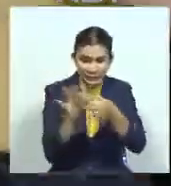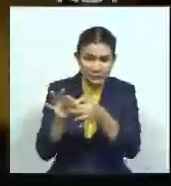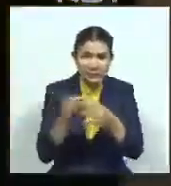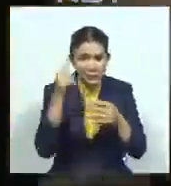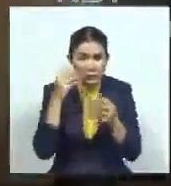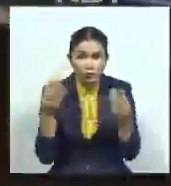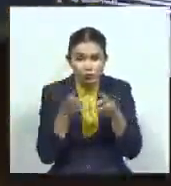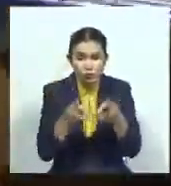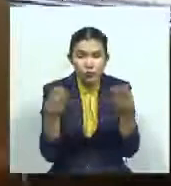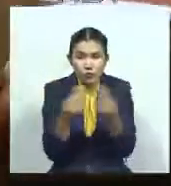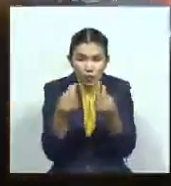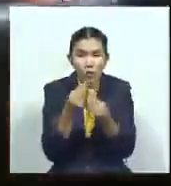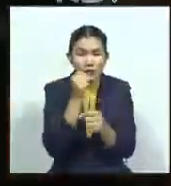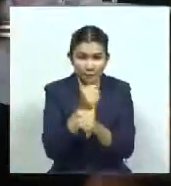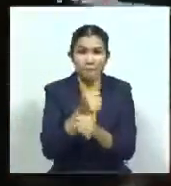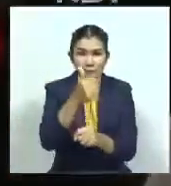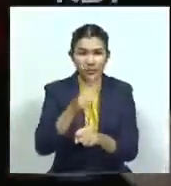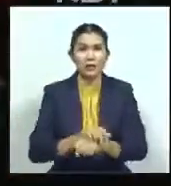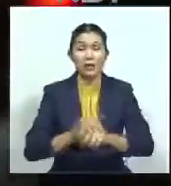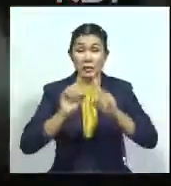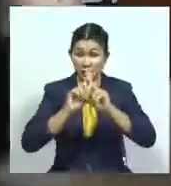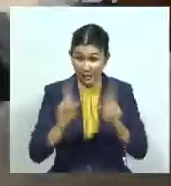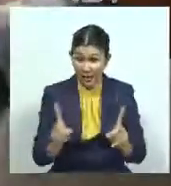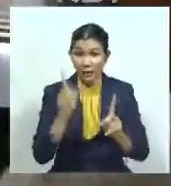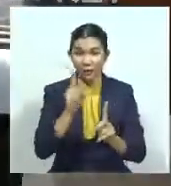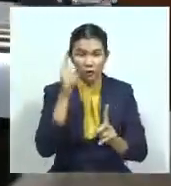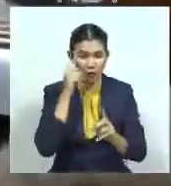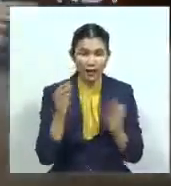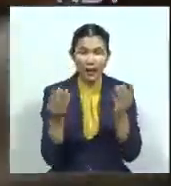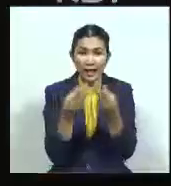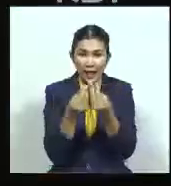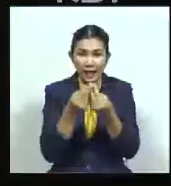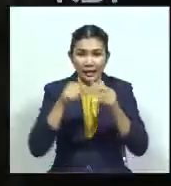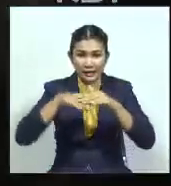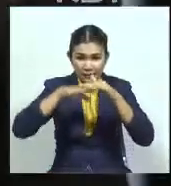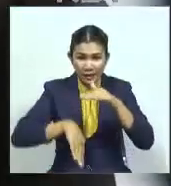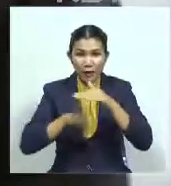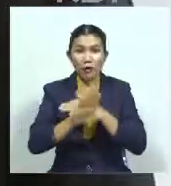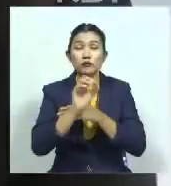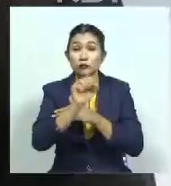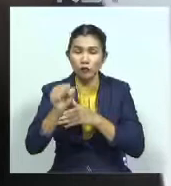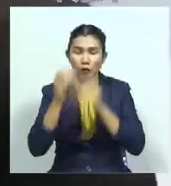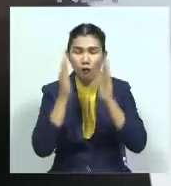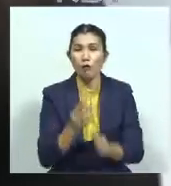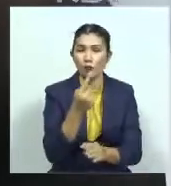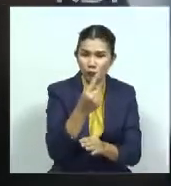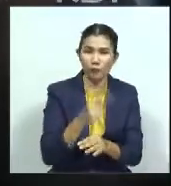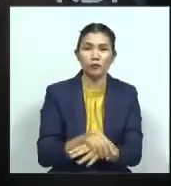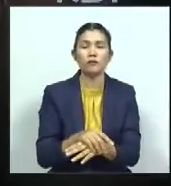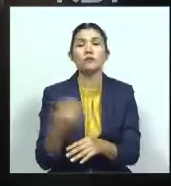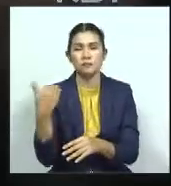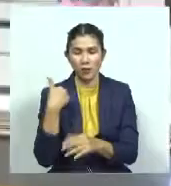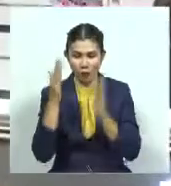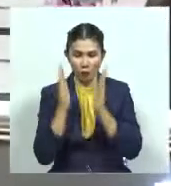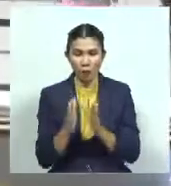คำนวณส.ส.บัญชีรายชื่อได้แต่ต้องใช้หลักเกณฑ์คะแนนขั้นต่ำส.ส.1คนนะคะดังนั้นก็จะมีเพียง